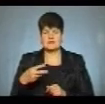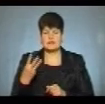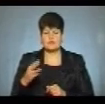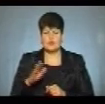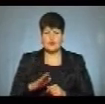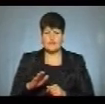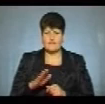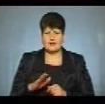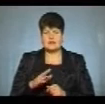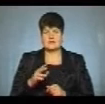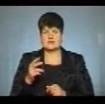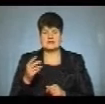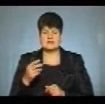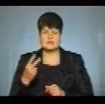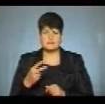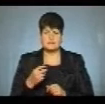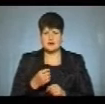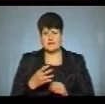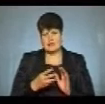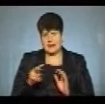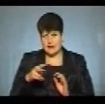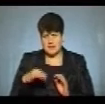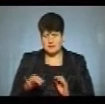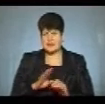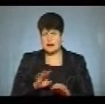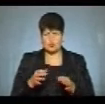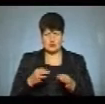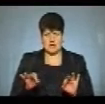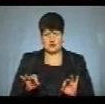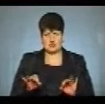люди перекривали дорогу, не пропускаючи великогабаритний транспорт.